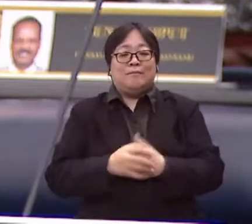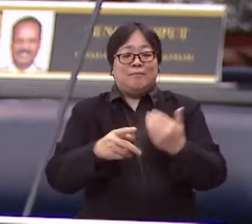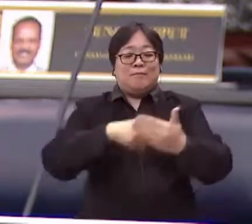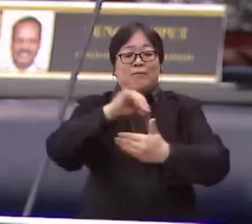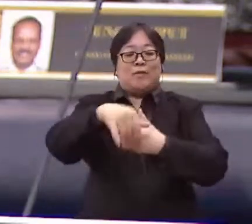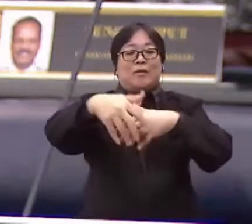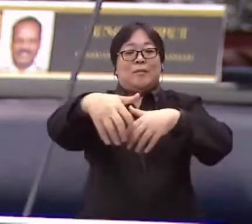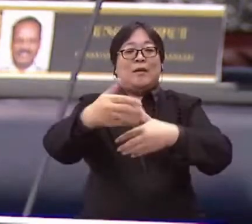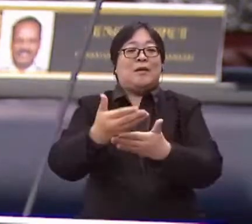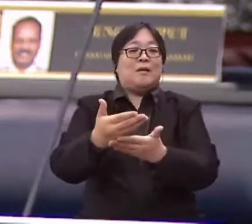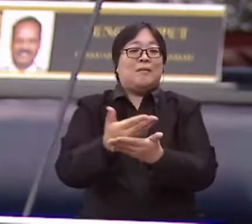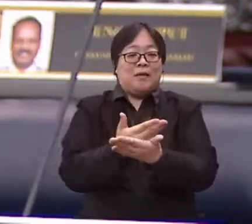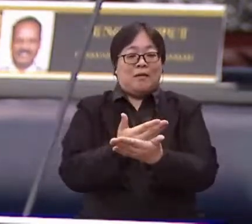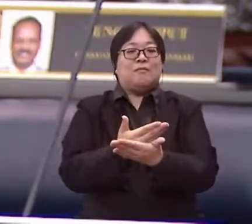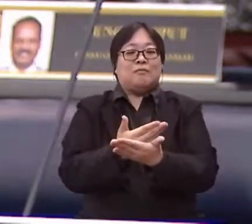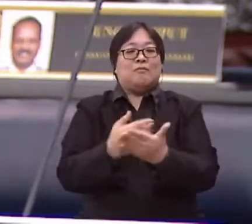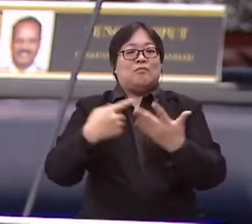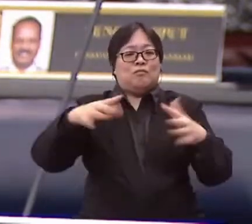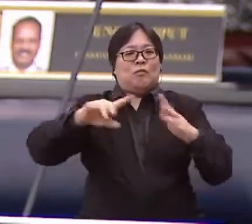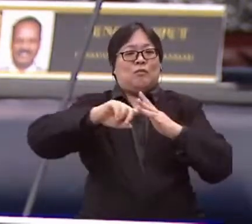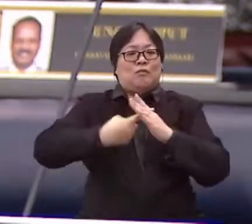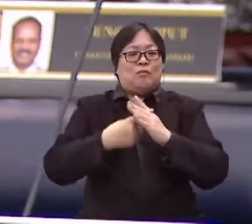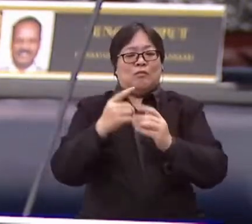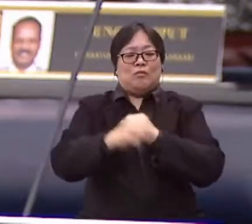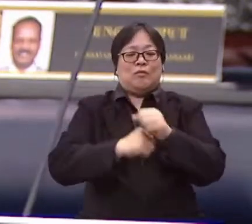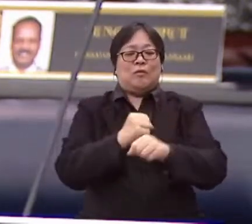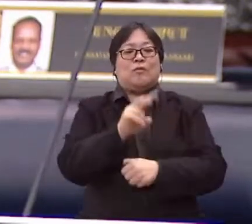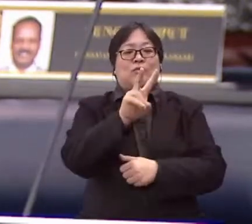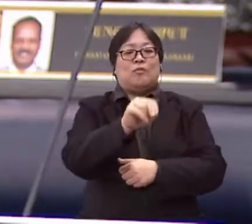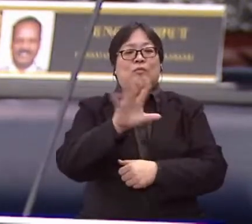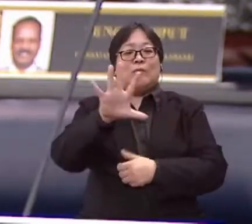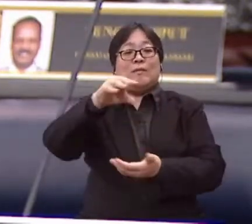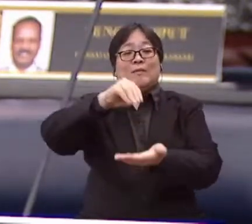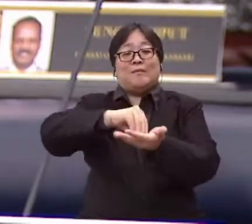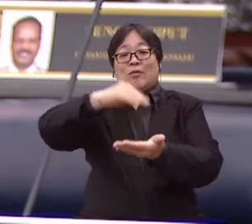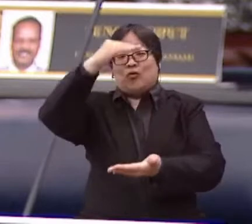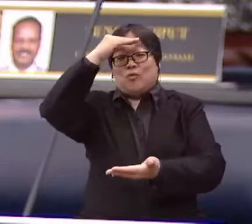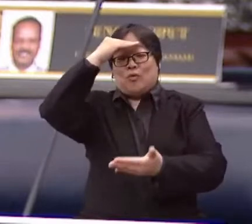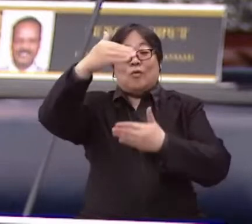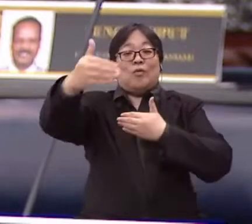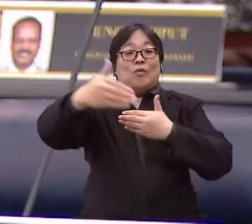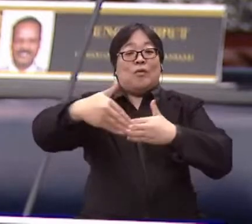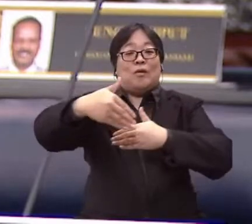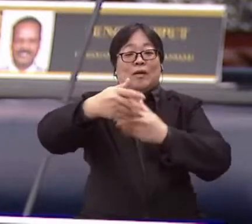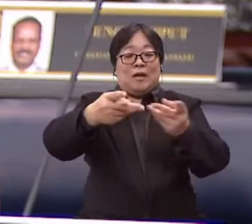modern telah dijalankan semenjak 2005 di negeri Jokowi